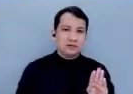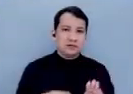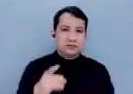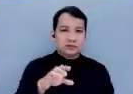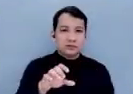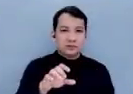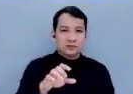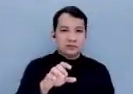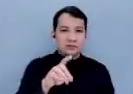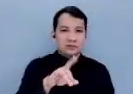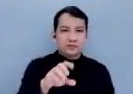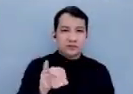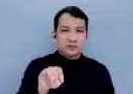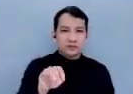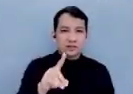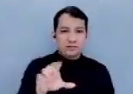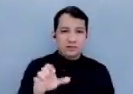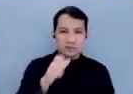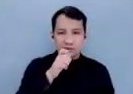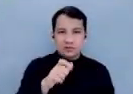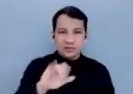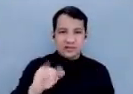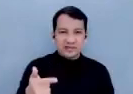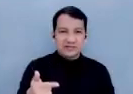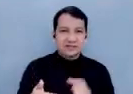in Facebook and also on Instagram.